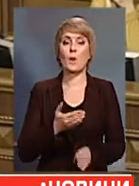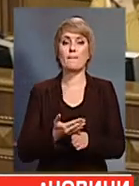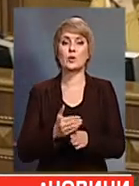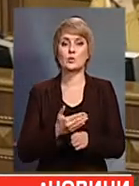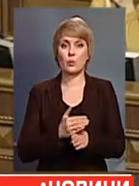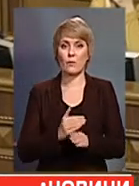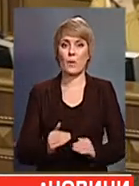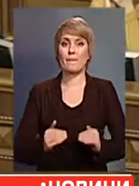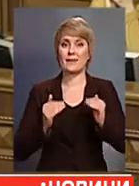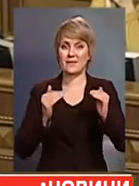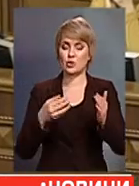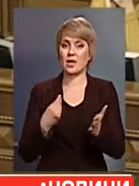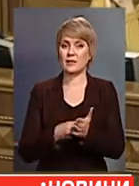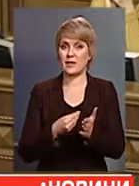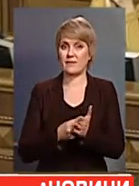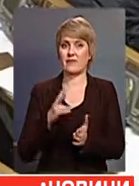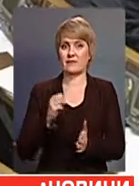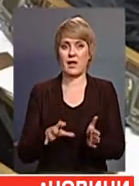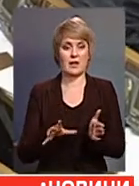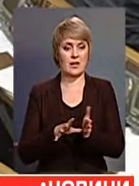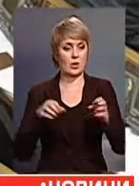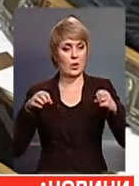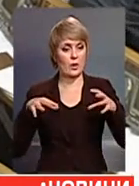підвищення тарифів на електроенергію. Прошу послухати.